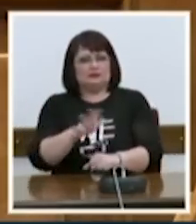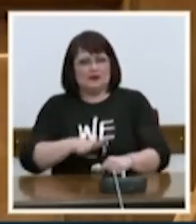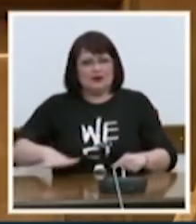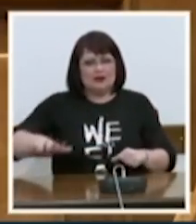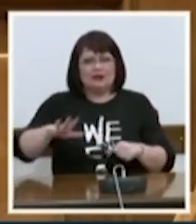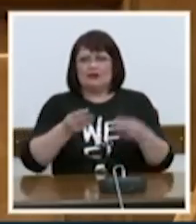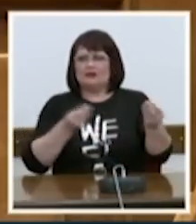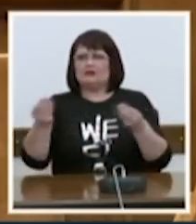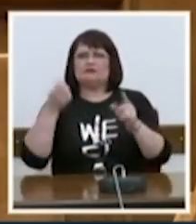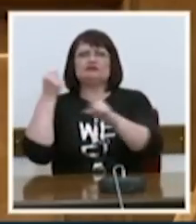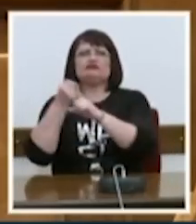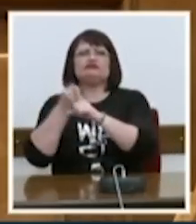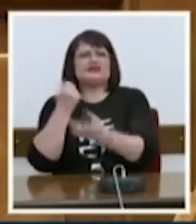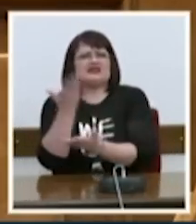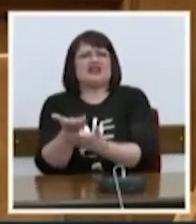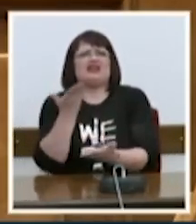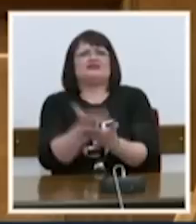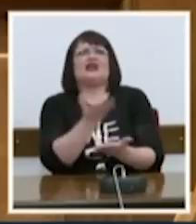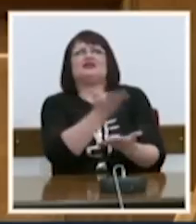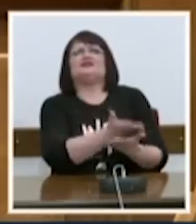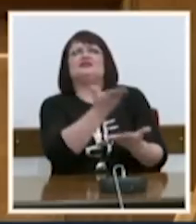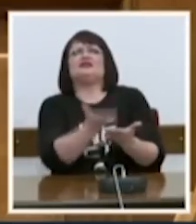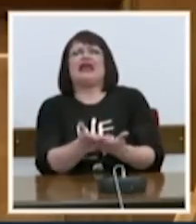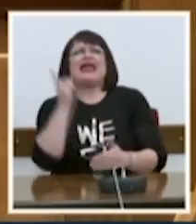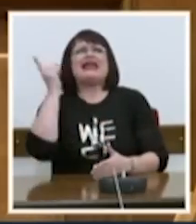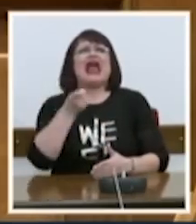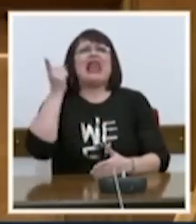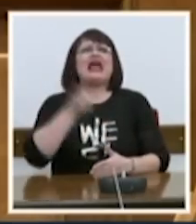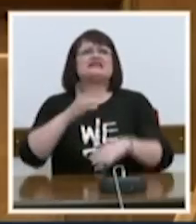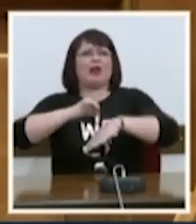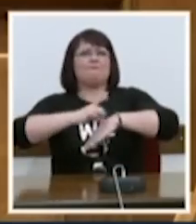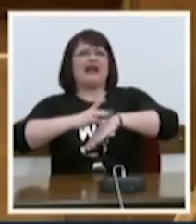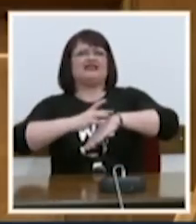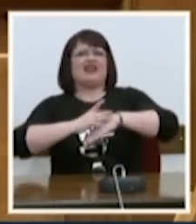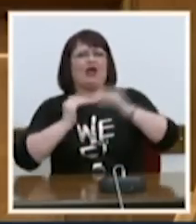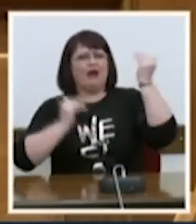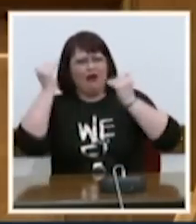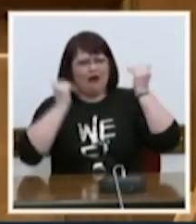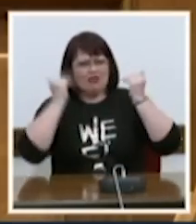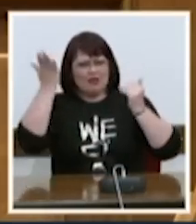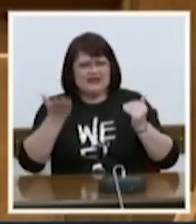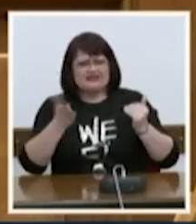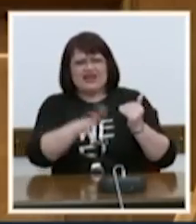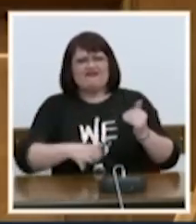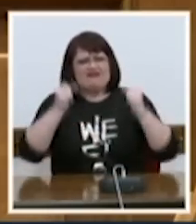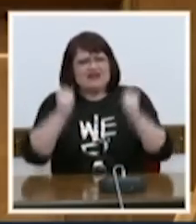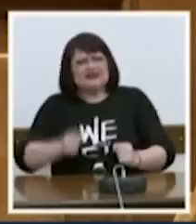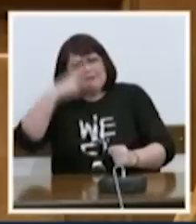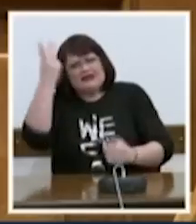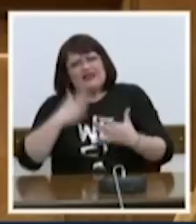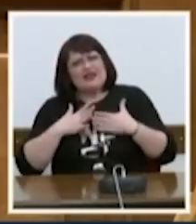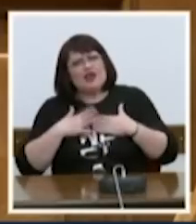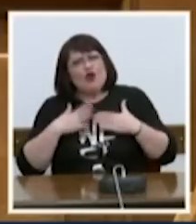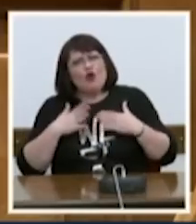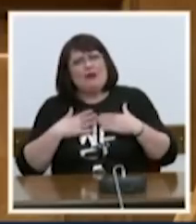διεκδικήσεών της με τη λεγόμενη γαλάζια πατρίδα, την αμφισβήτηση κυριαρχικών δικαιωμάτων, ακόμα